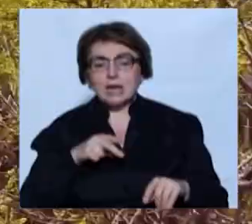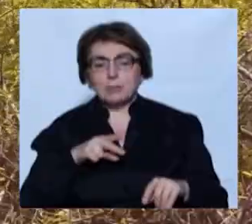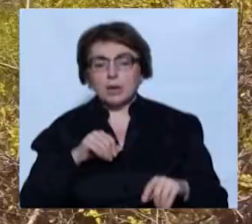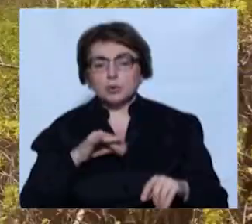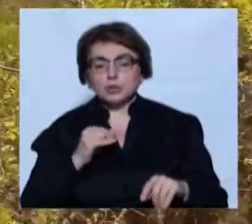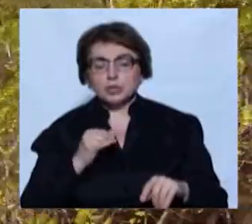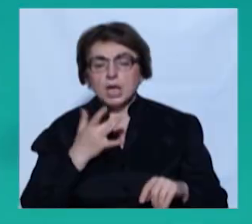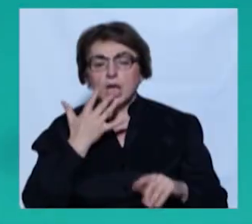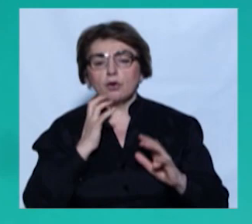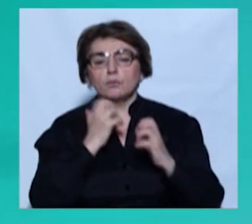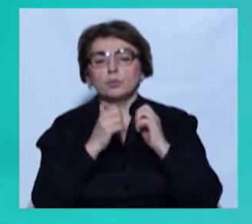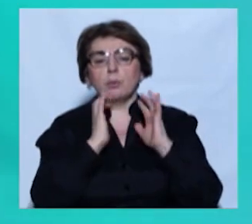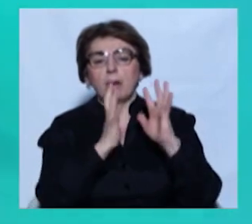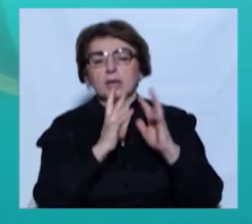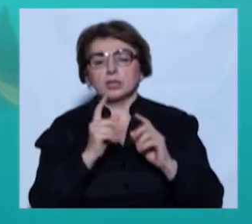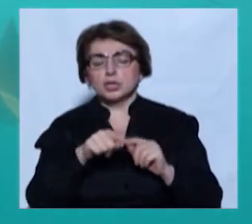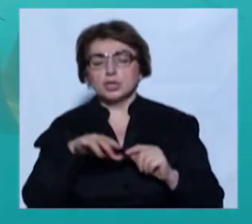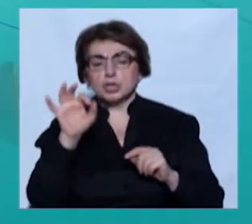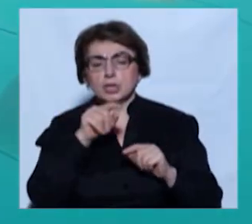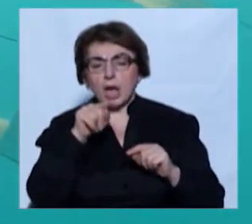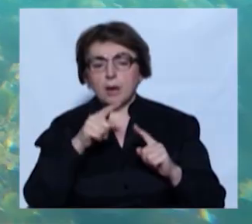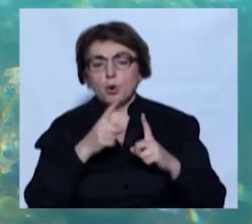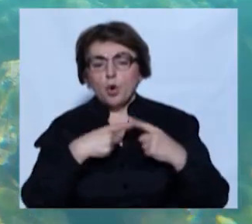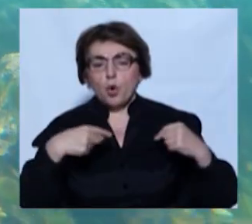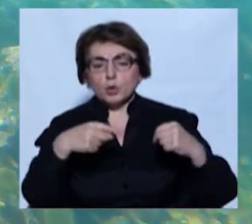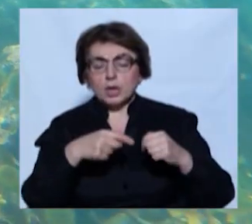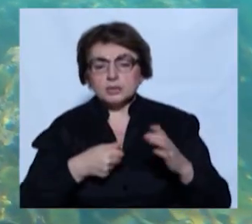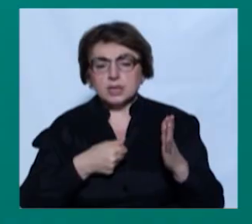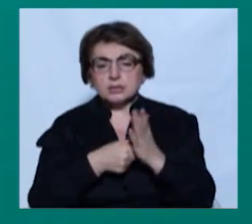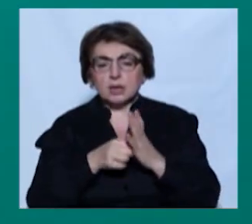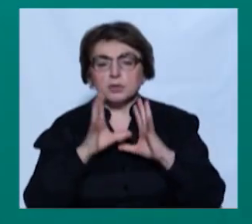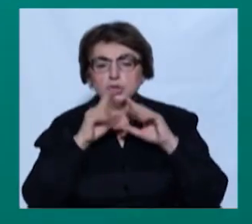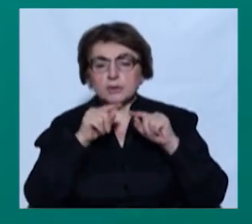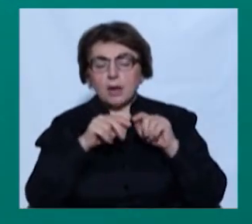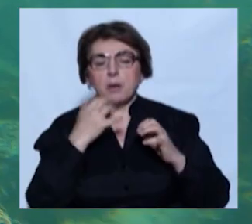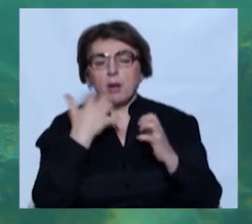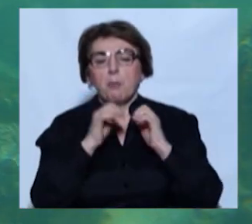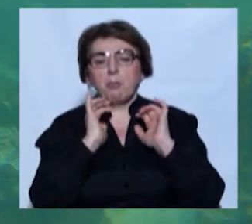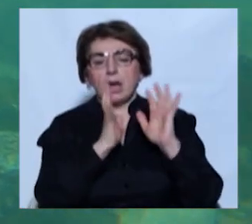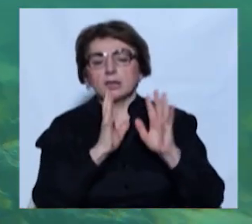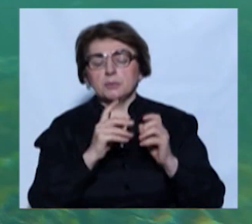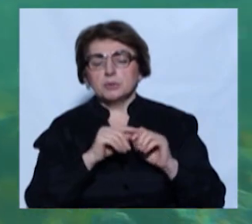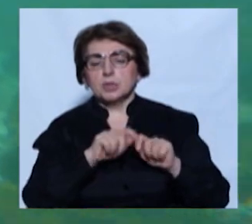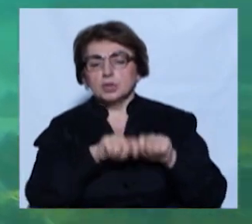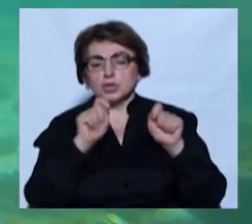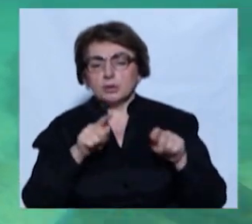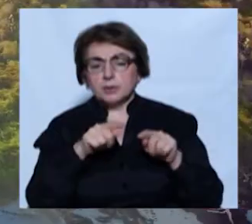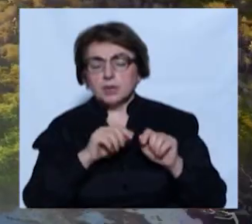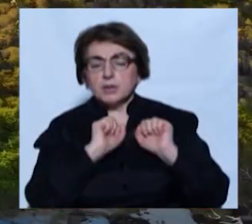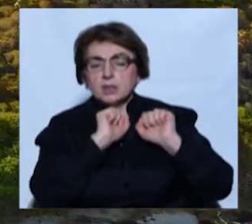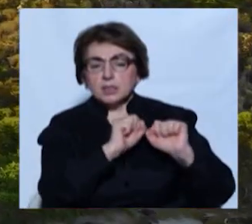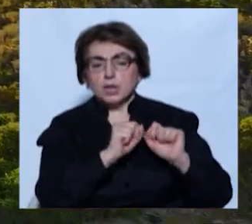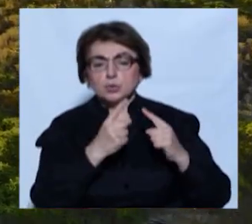პარკის შესახებ. Სწორედ ამ ორგანიზაციის ძალისხმევით მოხდა ამ ეროვნული პარკის შექმნა და დაცულ კატეგორიად გამოცხადება და